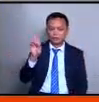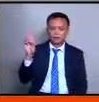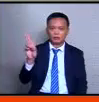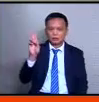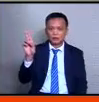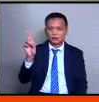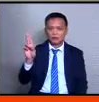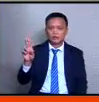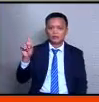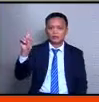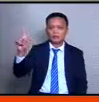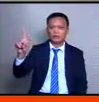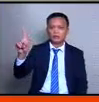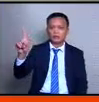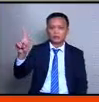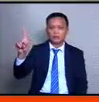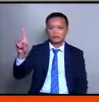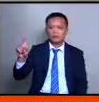pa dyan, kung